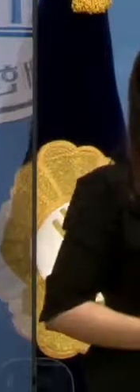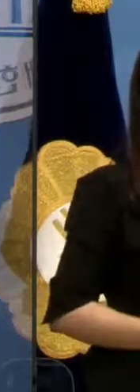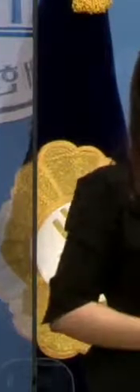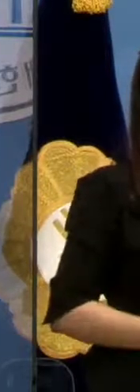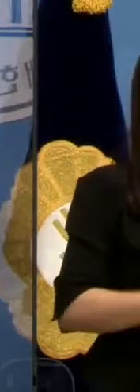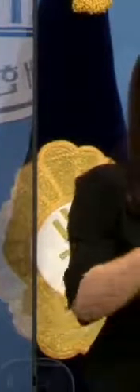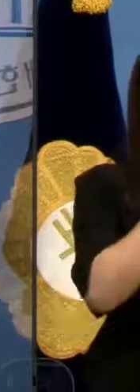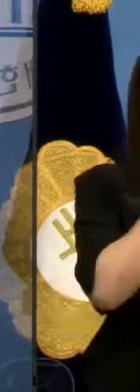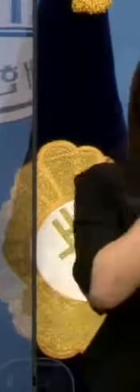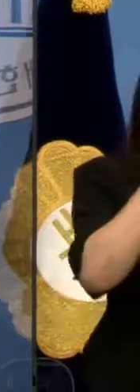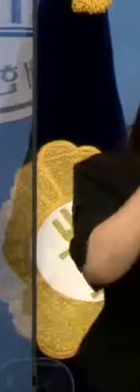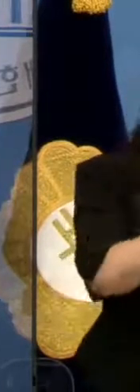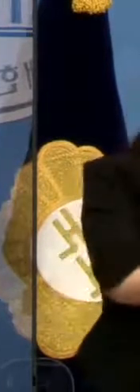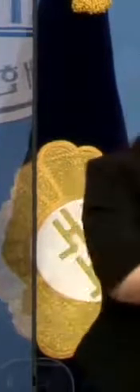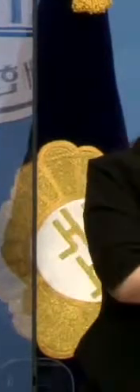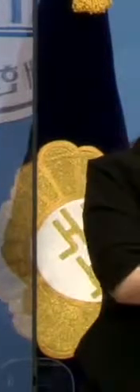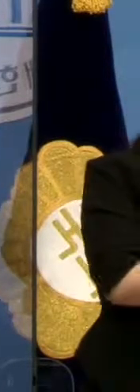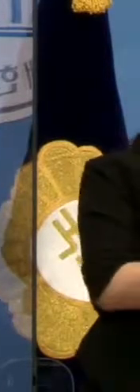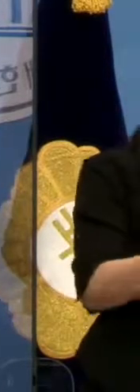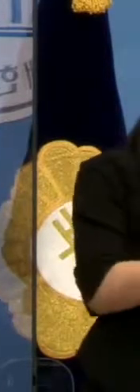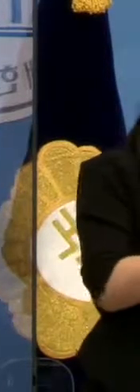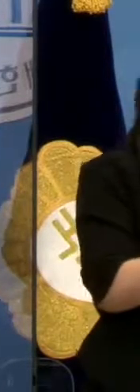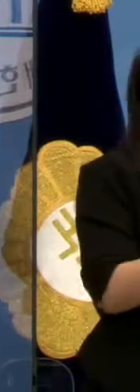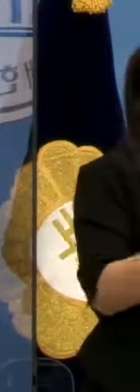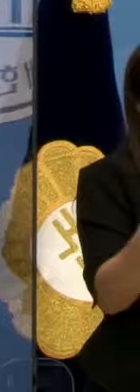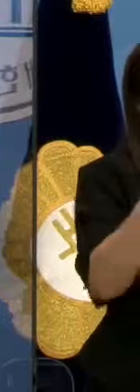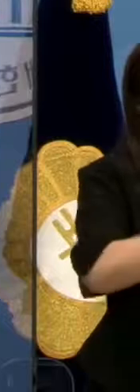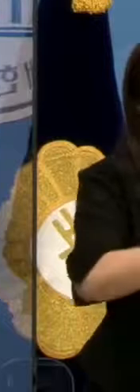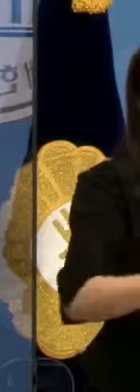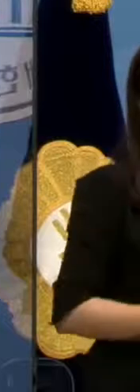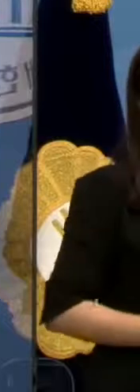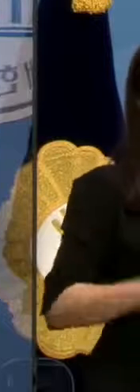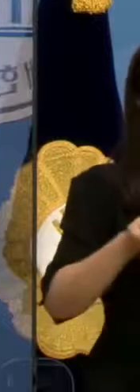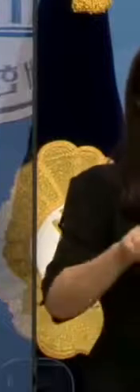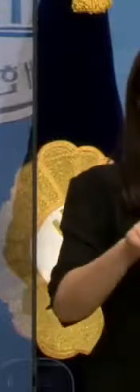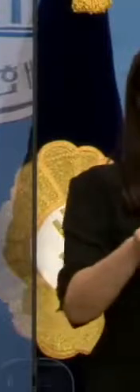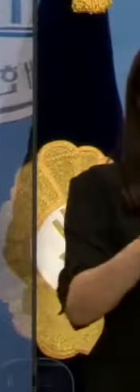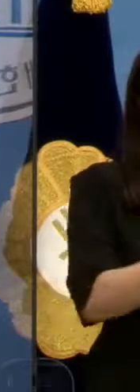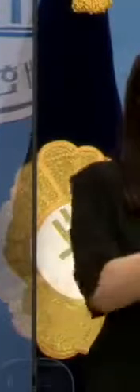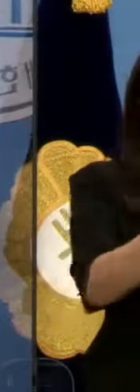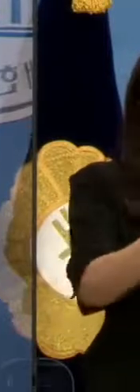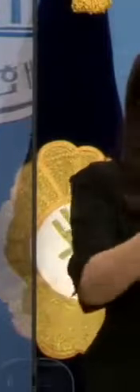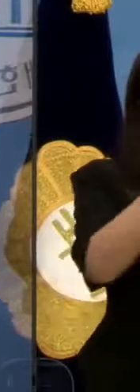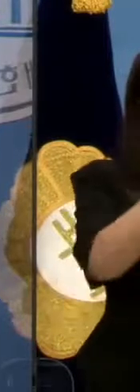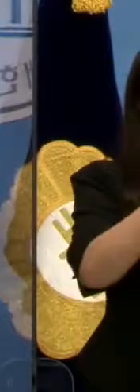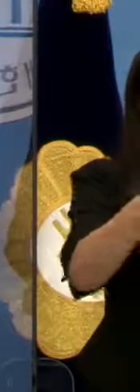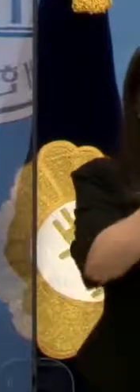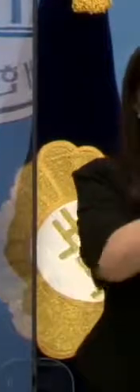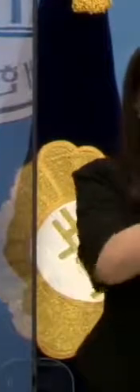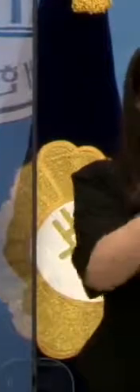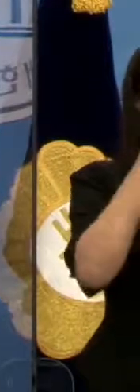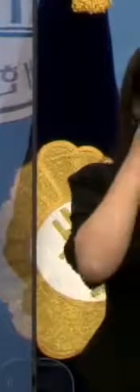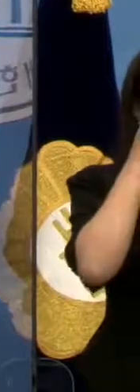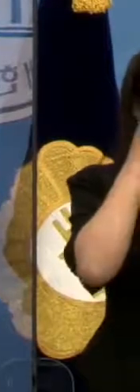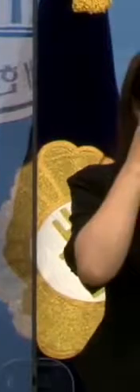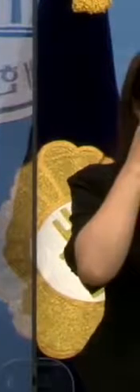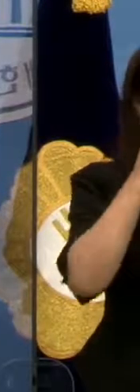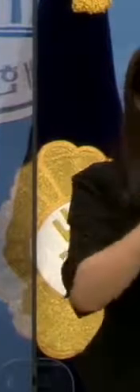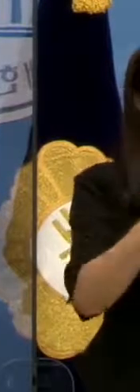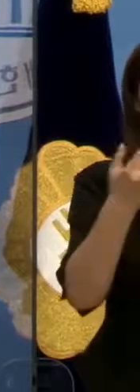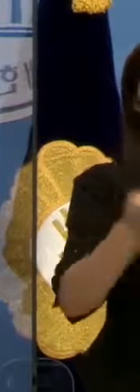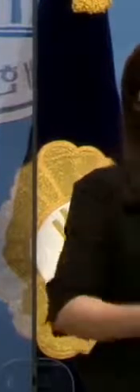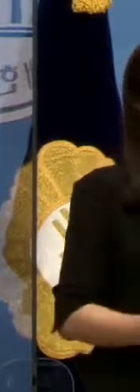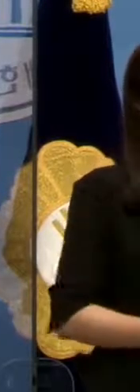지역구 거주자도 포함하겠습니다. 현재 주거급여는 기준이 좁아 혜택을 받지 못하는 청년이 많습니다.